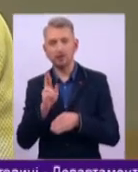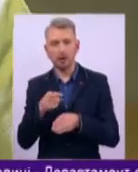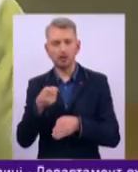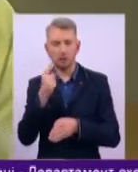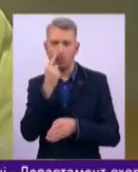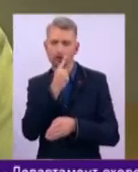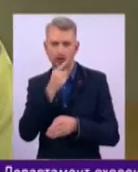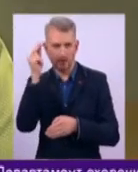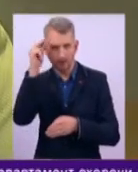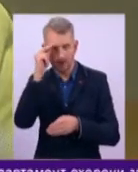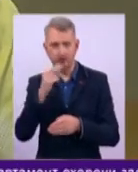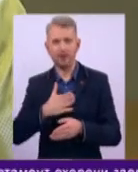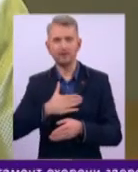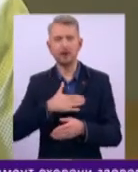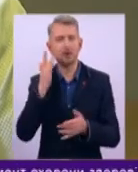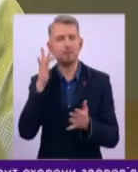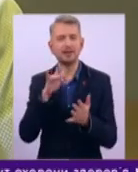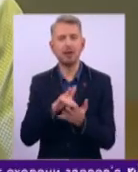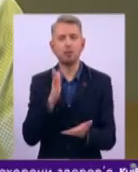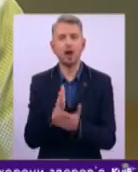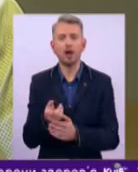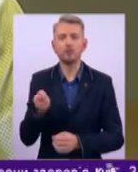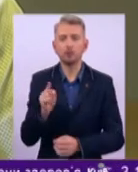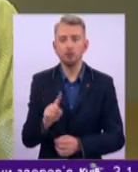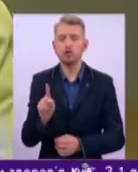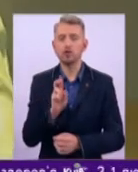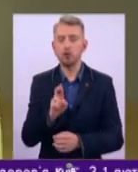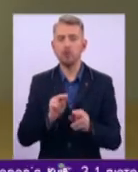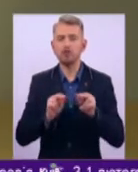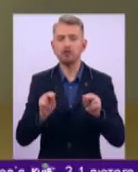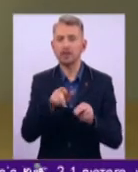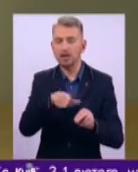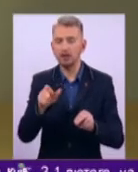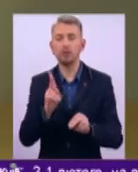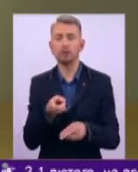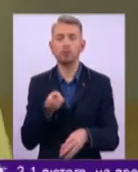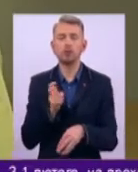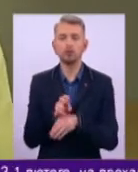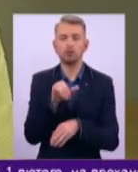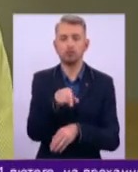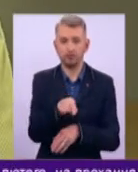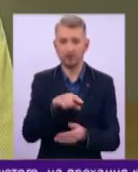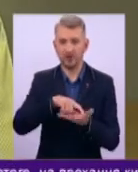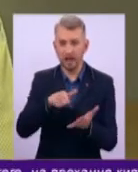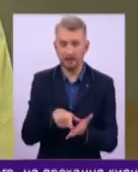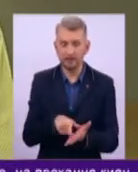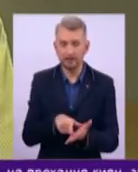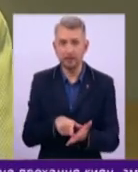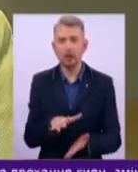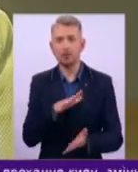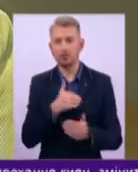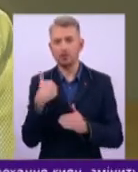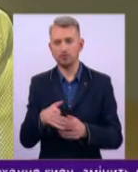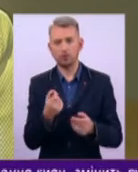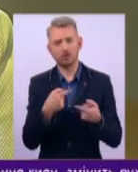навчання. Наша мета полягає в тому, щоб вчителі, які прийдуть до них у класи, були вже